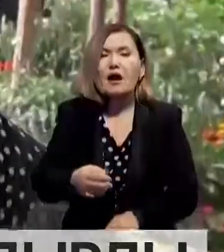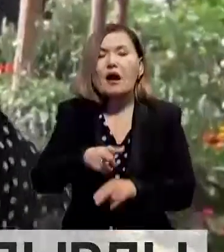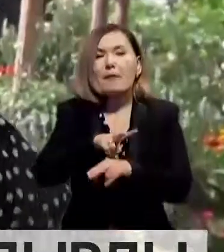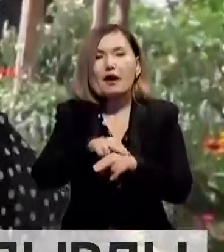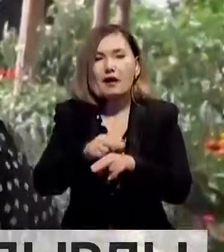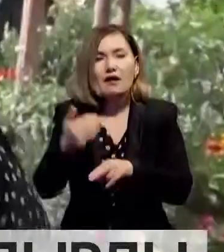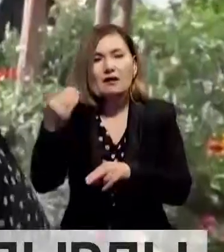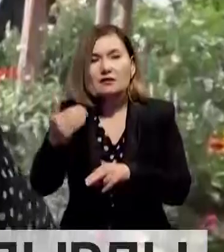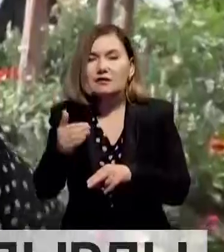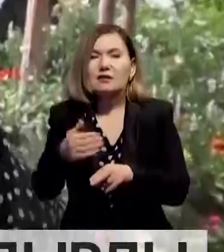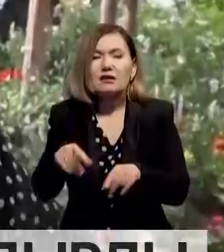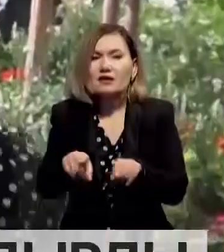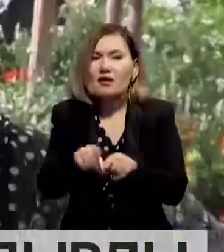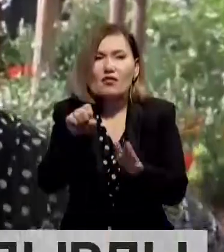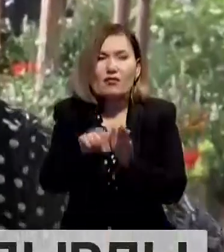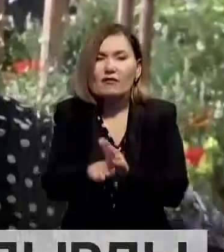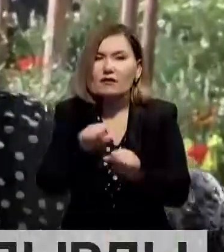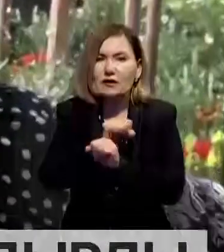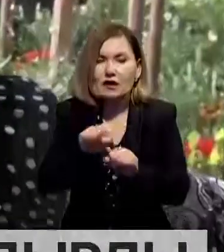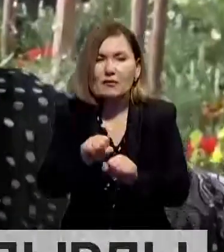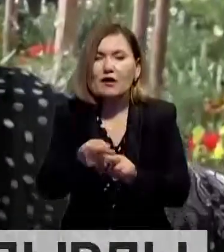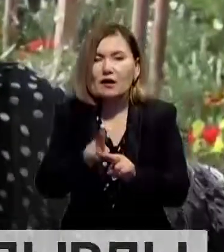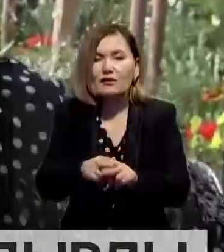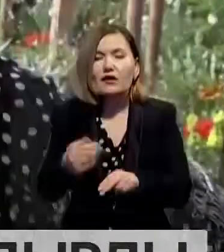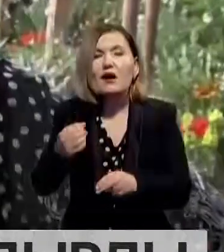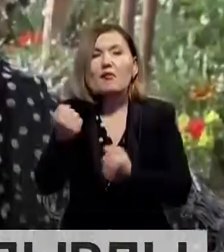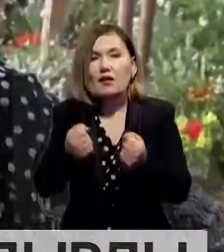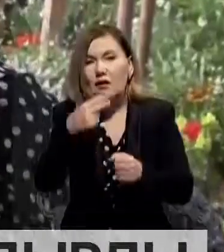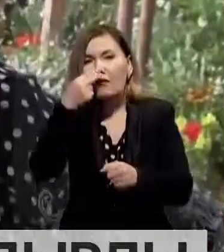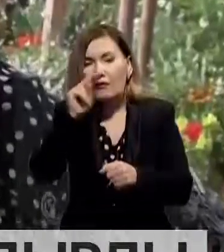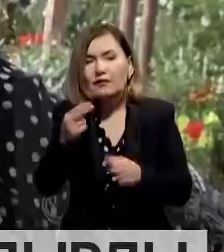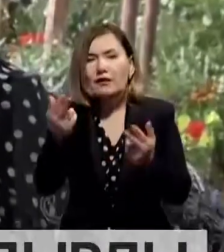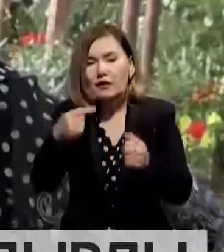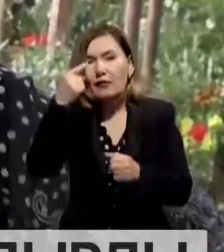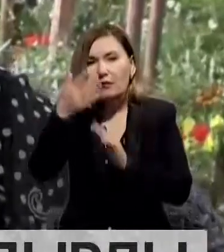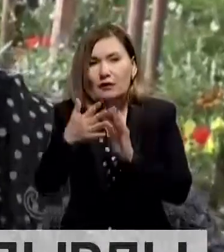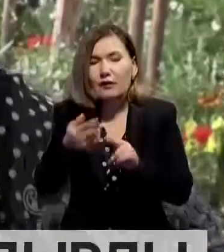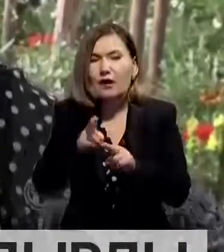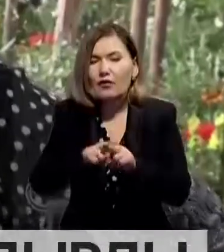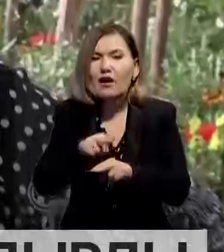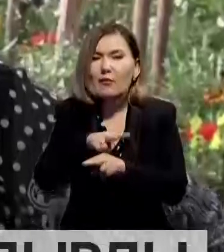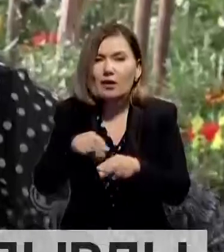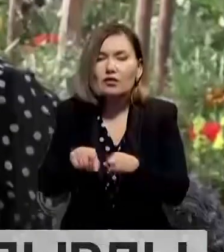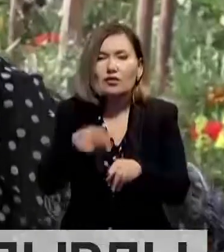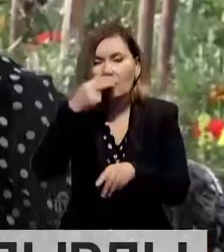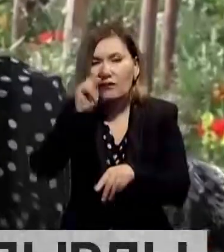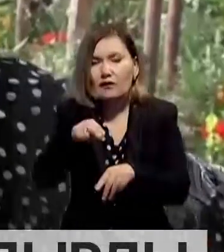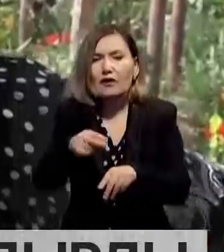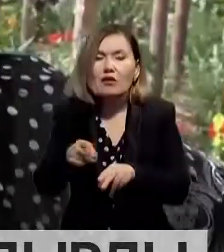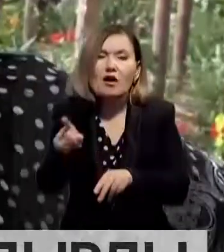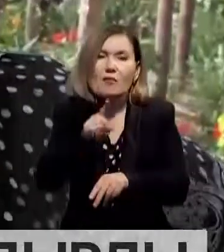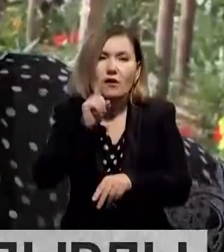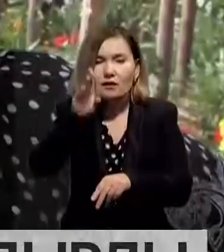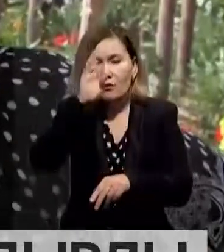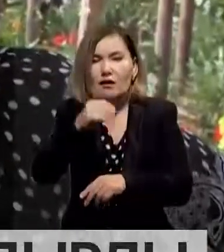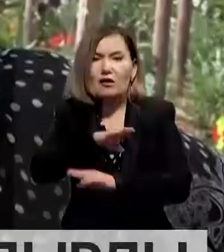Полицейлер бұлай жасамау керек. Негізі менің ойымша екі жақтың да кінәсі бар. Басты жауапкершілік мемлекеттің мойнында. Бүлікпен ештеңе